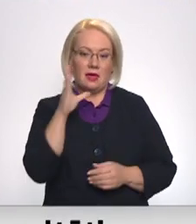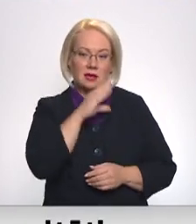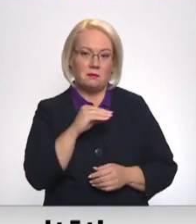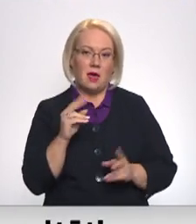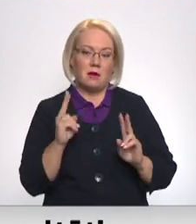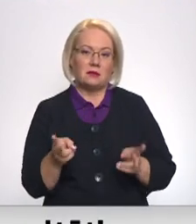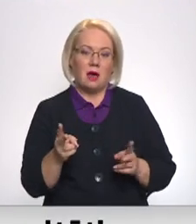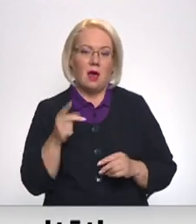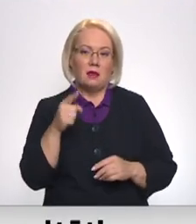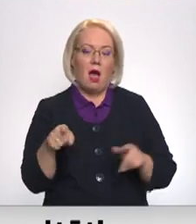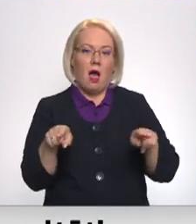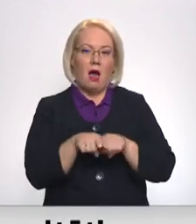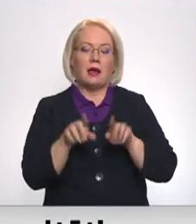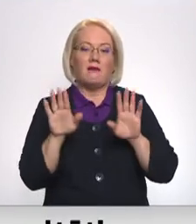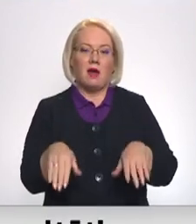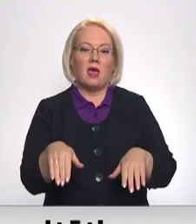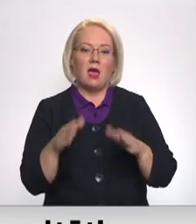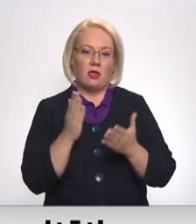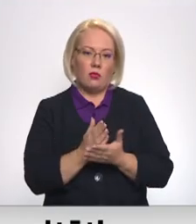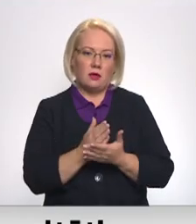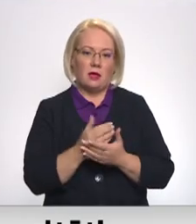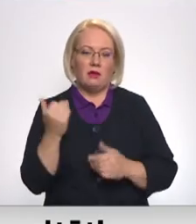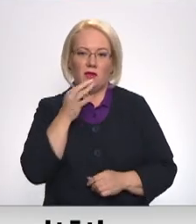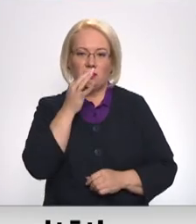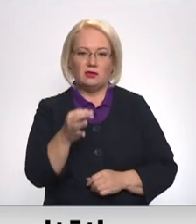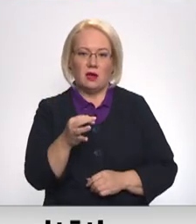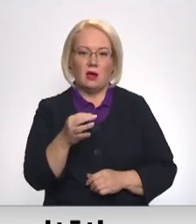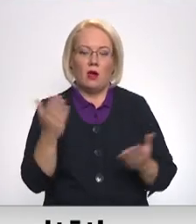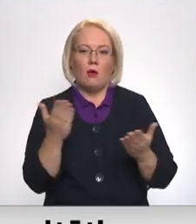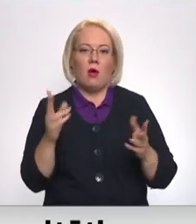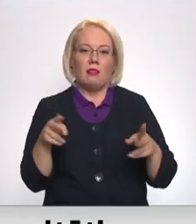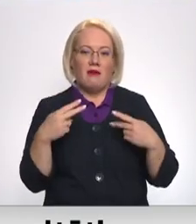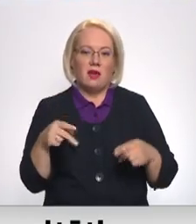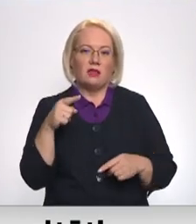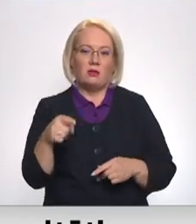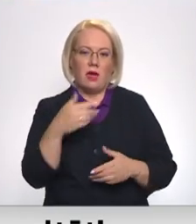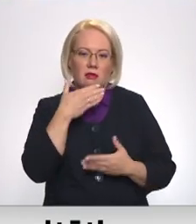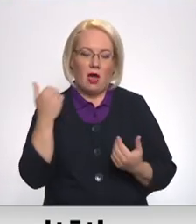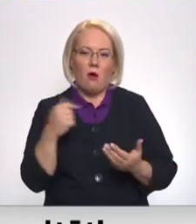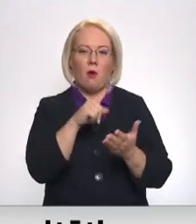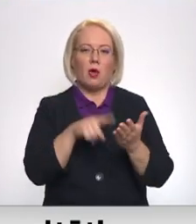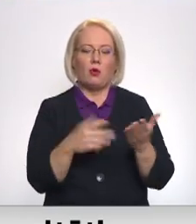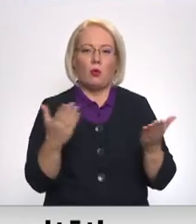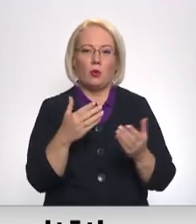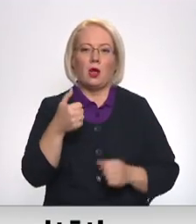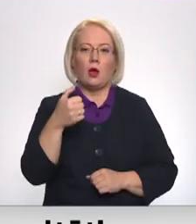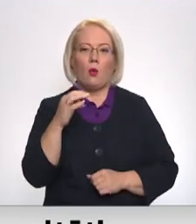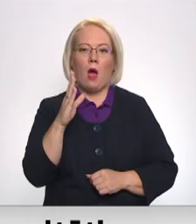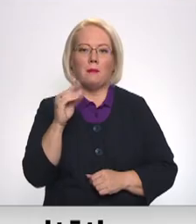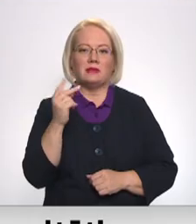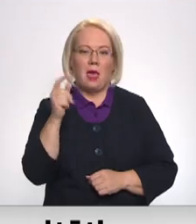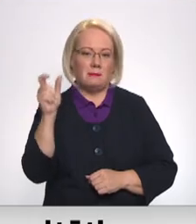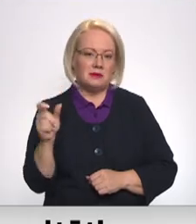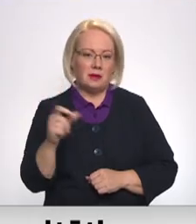nu, tā arī tas varēja būt. Ko nevajadzēja, tie daži arī nav. Kur tie ir? Gobzemes. Ja